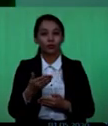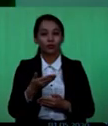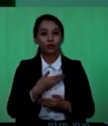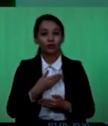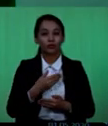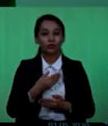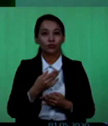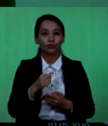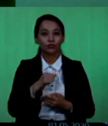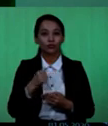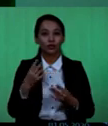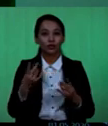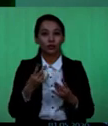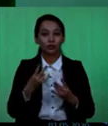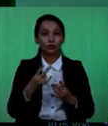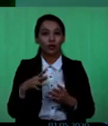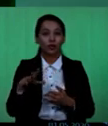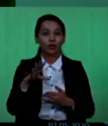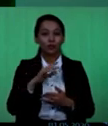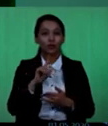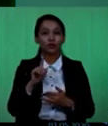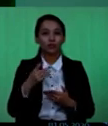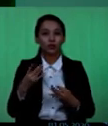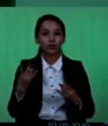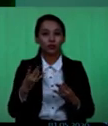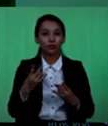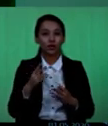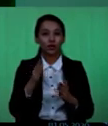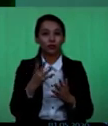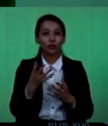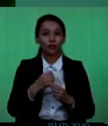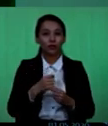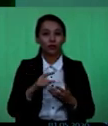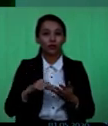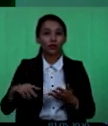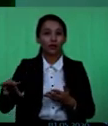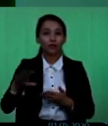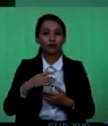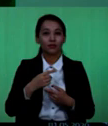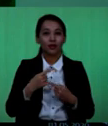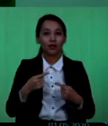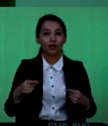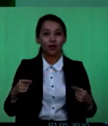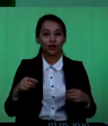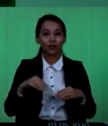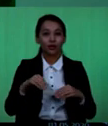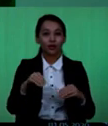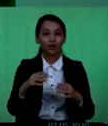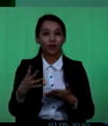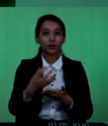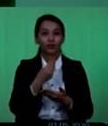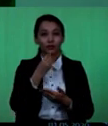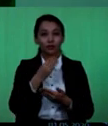o'zimizga kerakli barcha narsani tabiatdan olamiz. Keng dalalarga har xil ekinlar ekib, hosilini